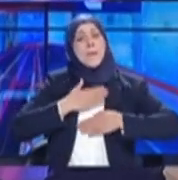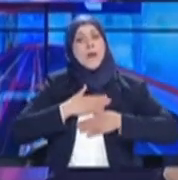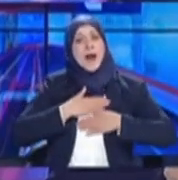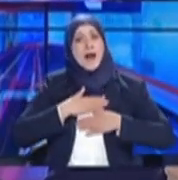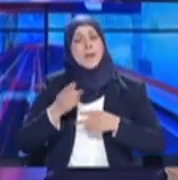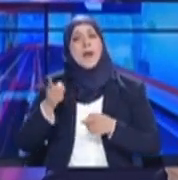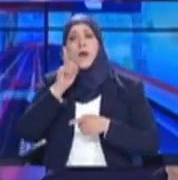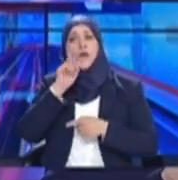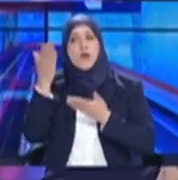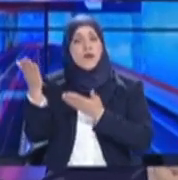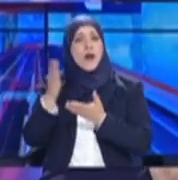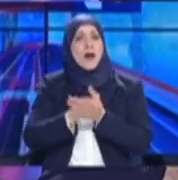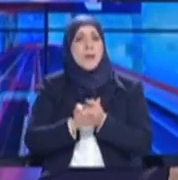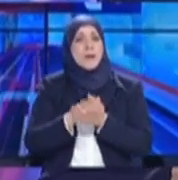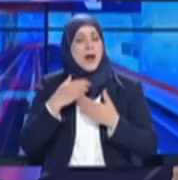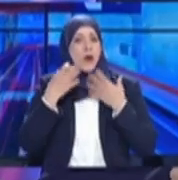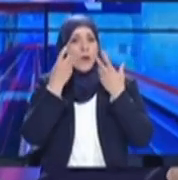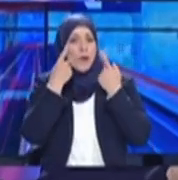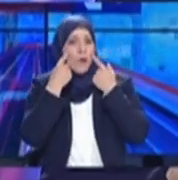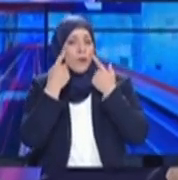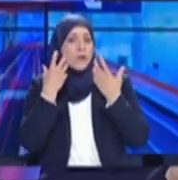احنا بنشوفوا